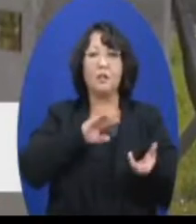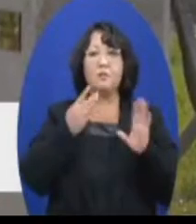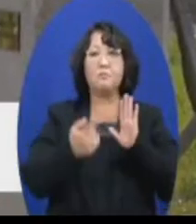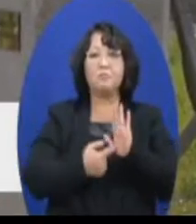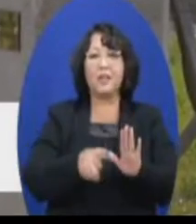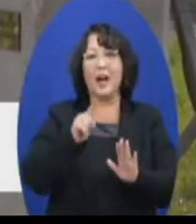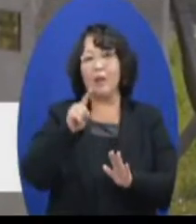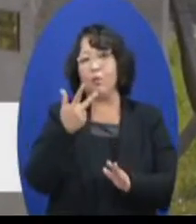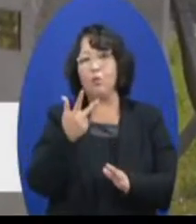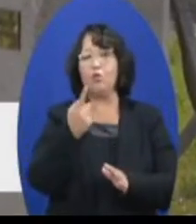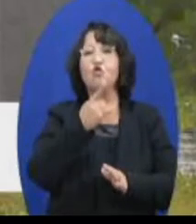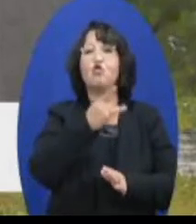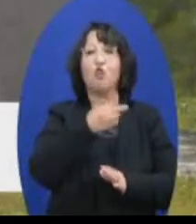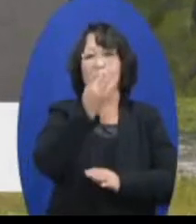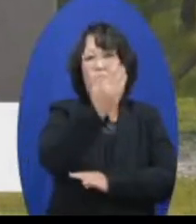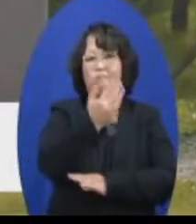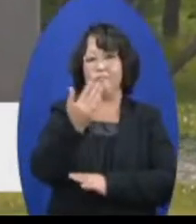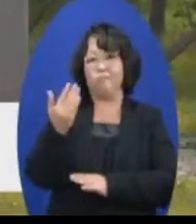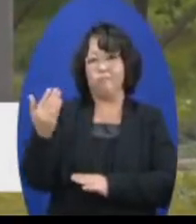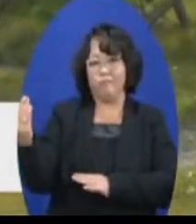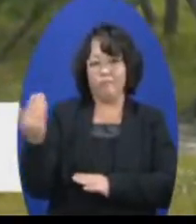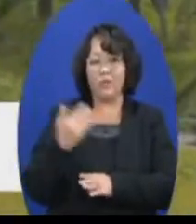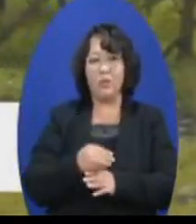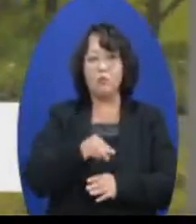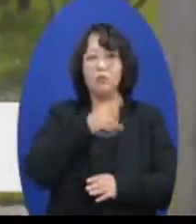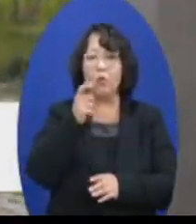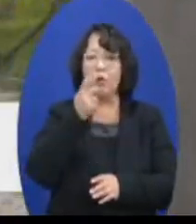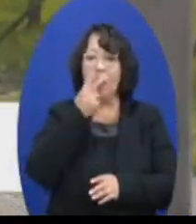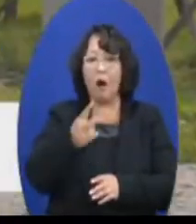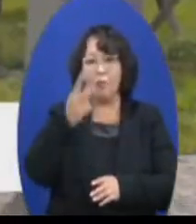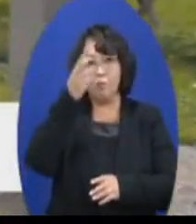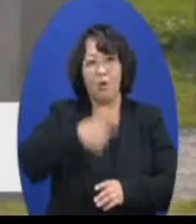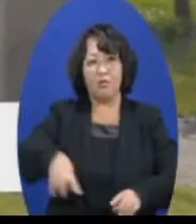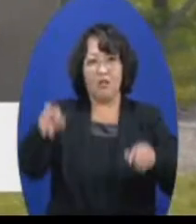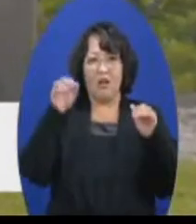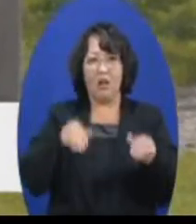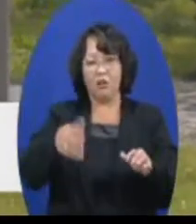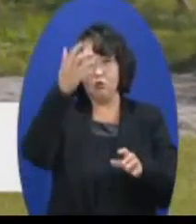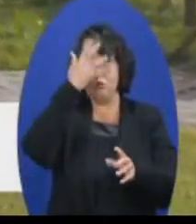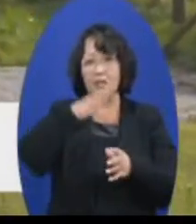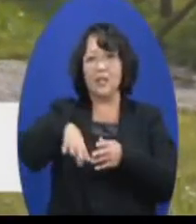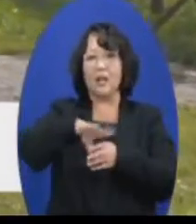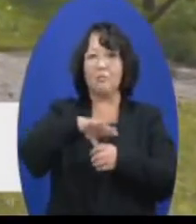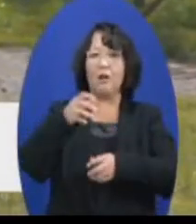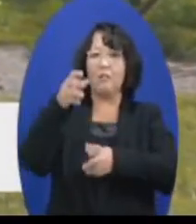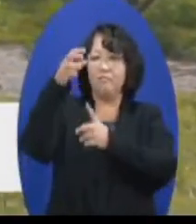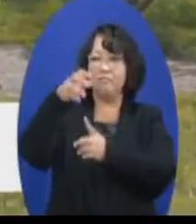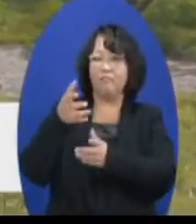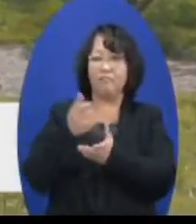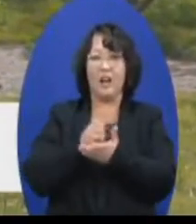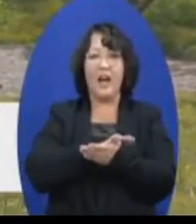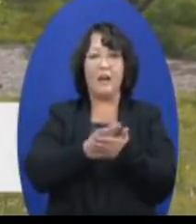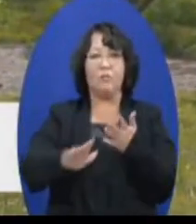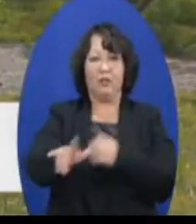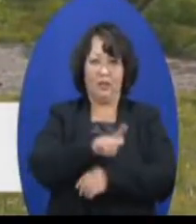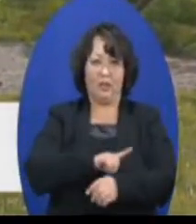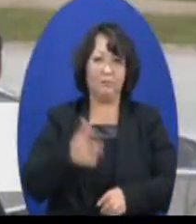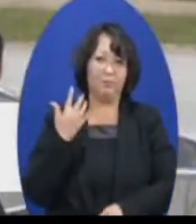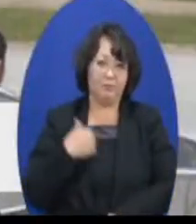13 гүшөөг энд сүндэрлүүлжээ. Түүхэн их сурвалжаа сарвал энэ газар Богдхааны төрийн талбай сүндэрлүүлдэг ариун дагшин газар байсан